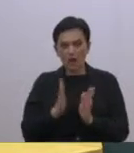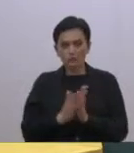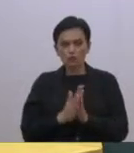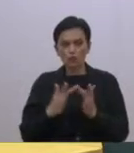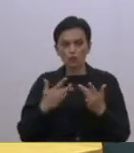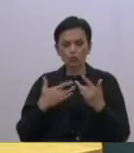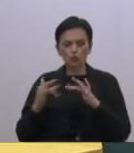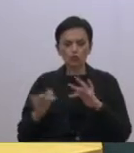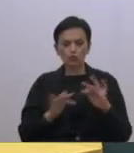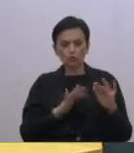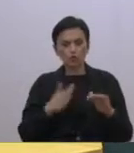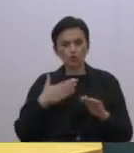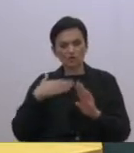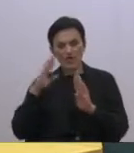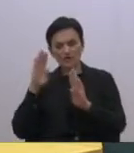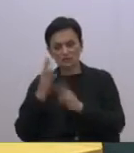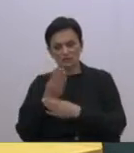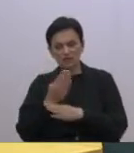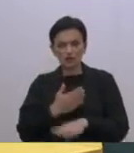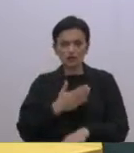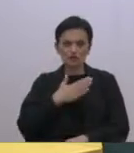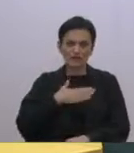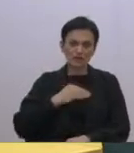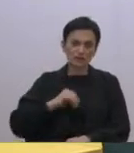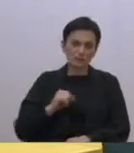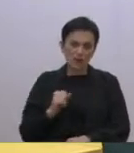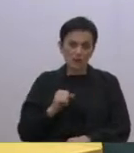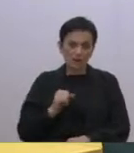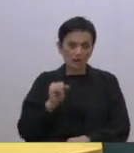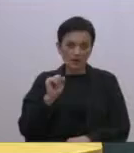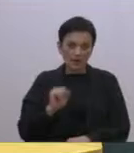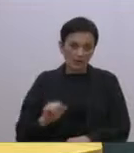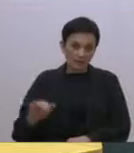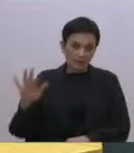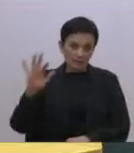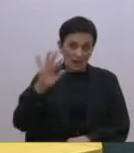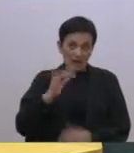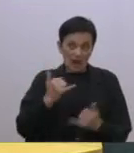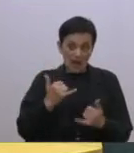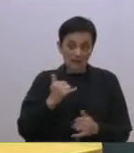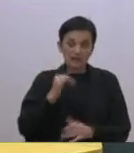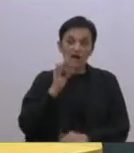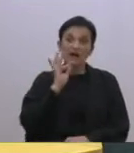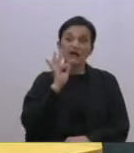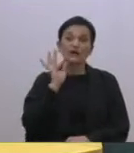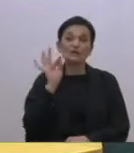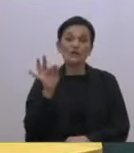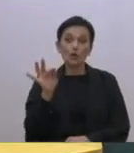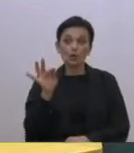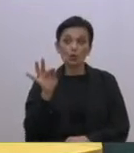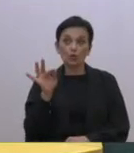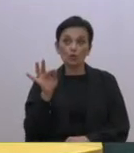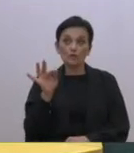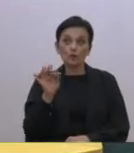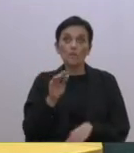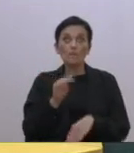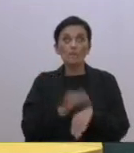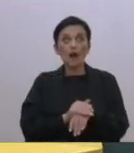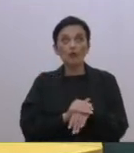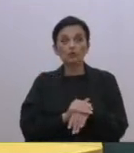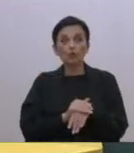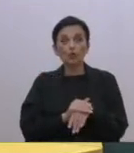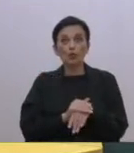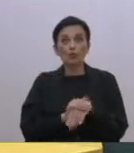ჩვენი მტრისაც და ჩვენი მეგობრისაც. და დასავლეთში, რომელსაც ეხლა ვეუბნებით და ფაქტობრივად